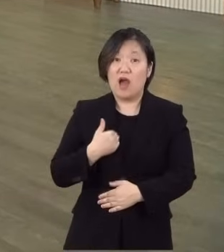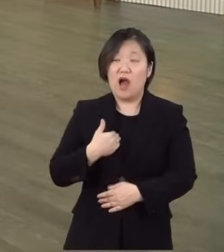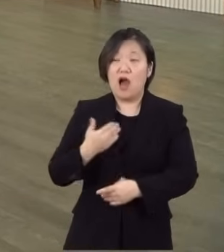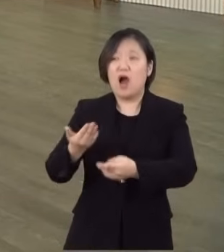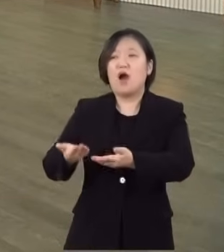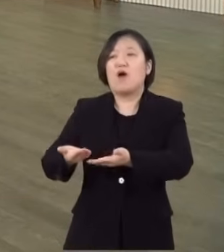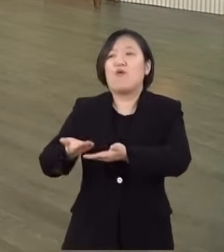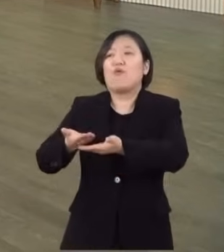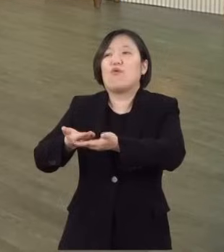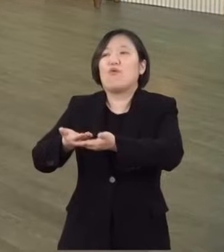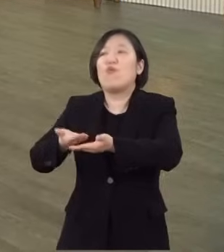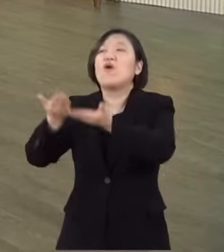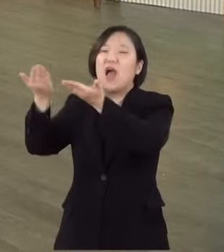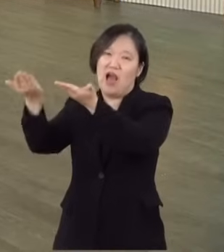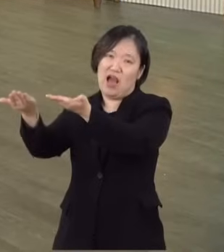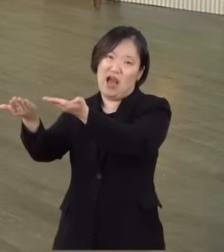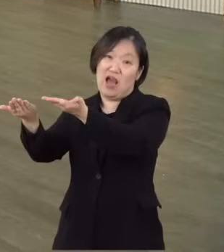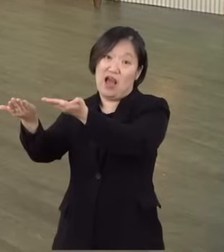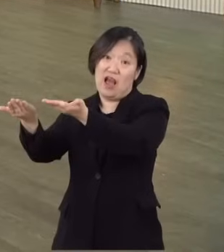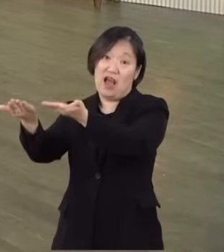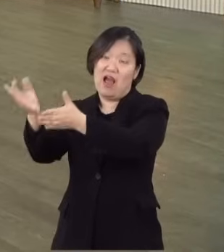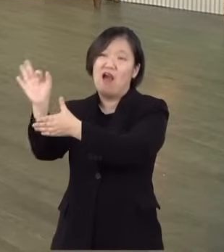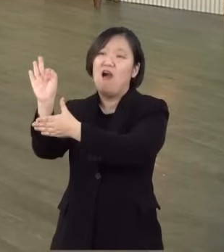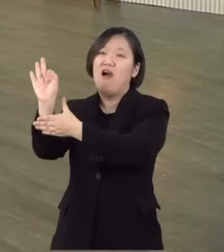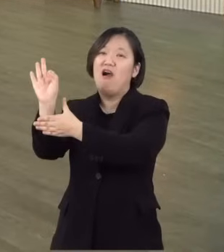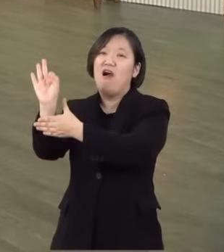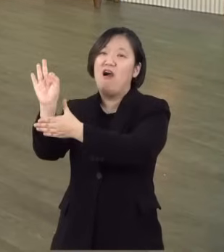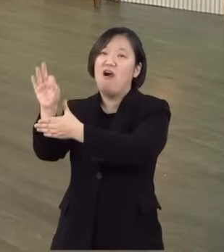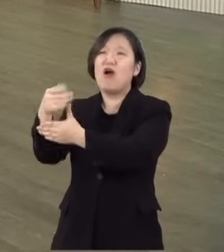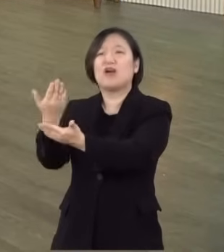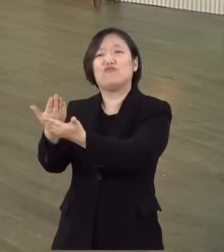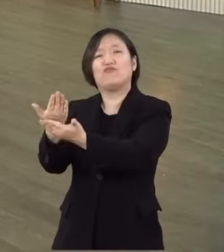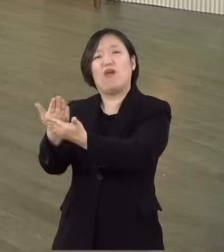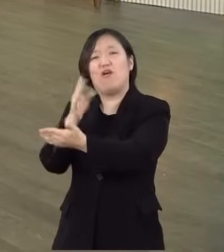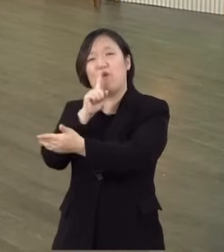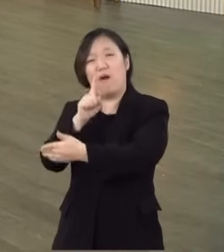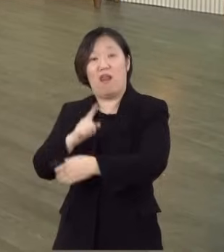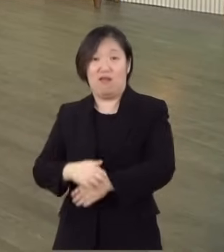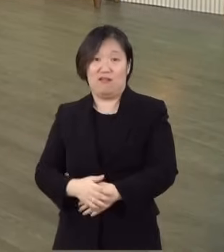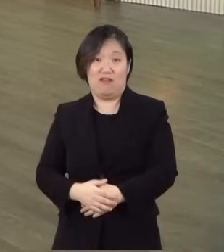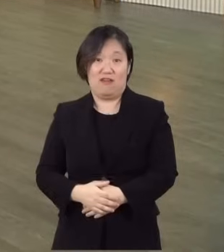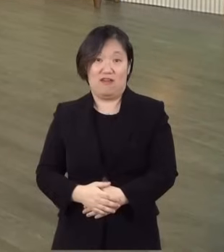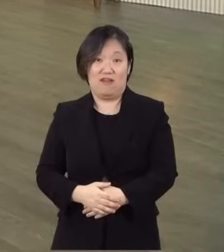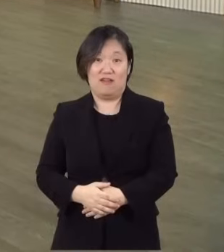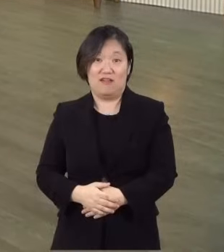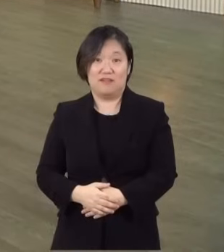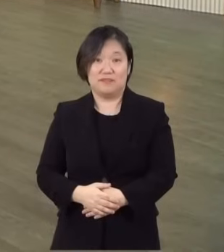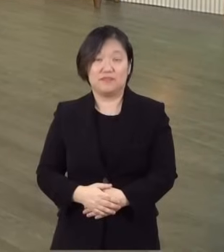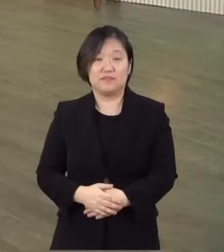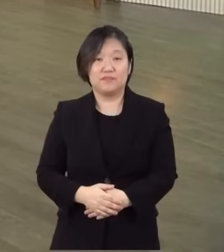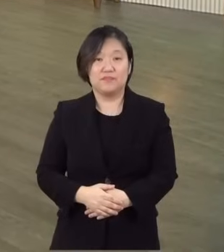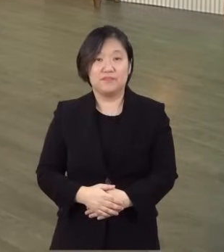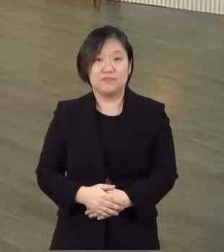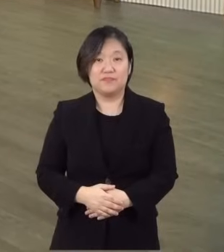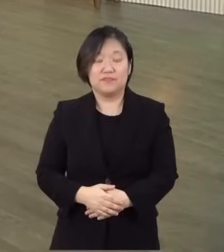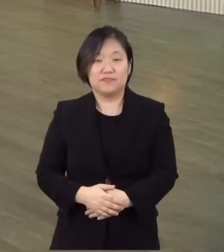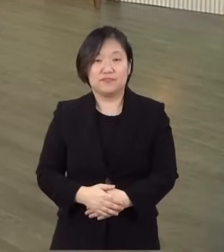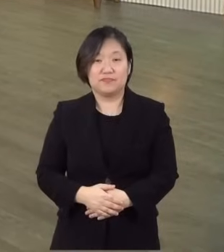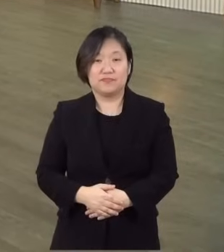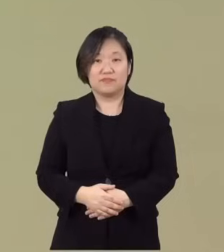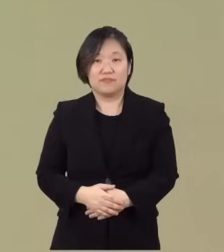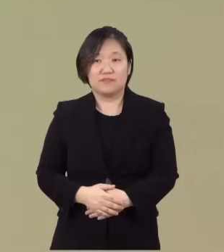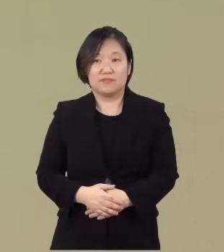제가 올리는 공양을 부디 받아 주시옵소서라고 이제 부처님께 공양을